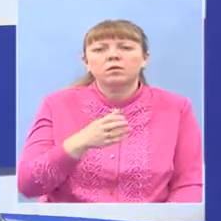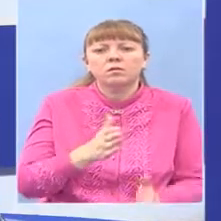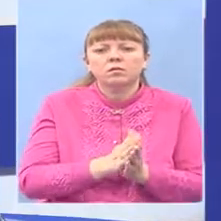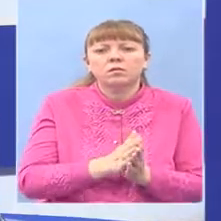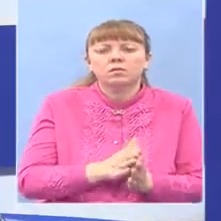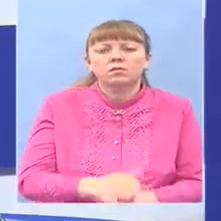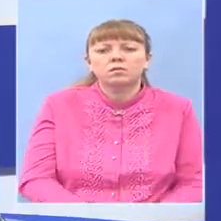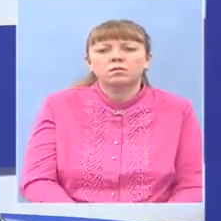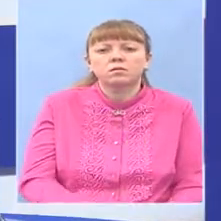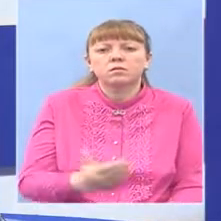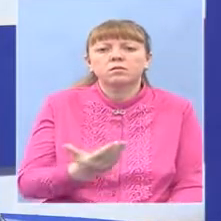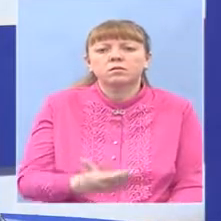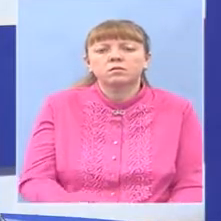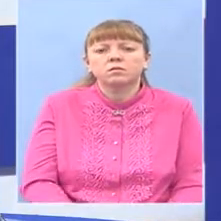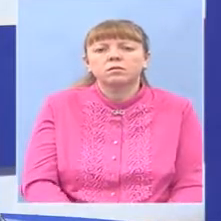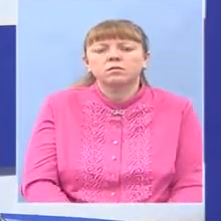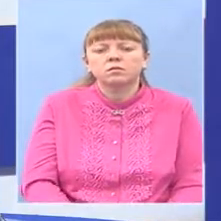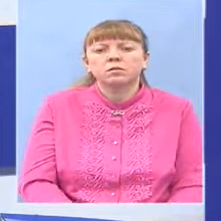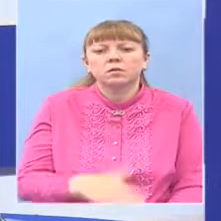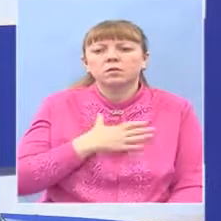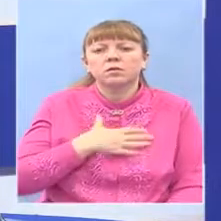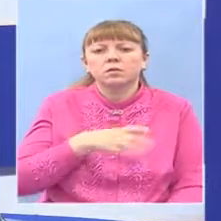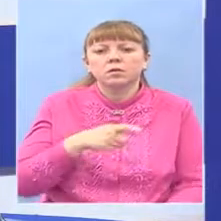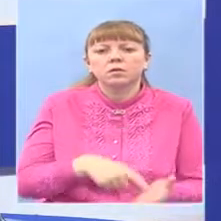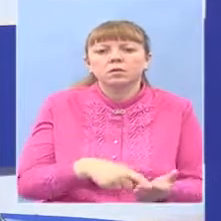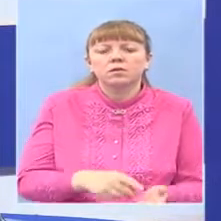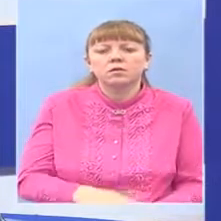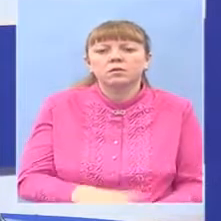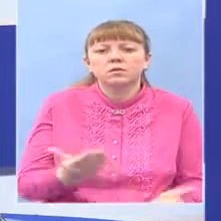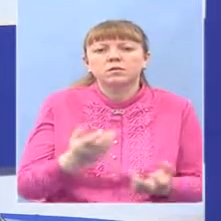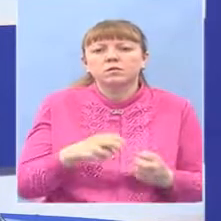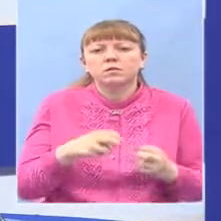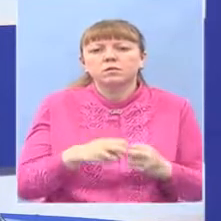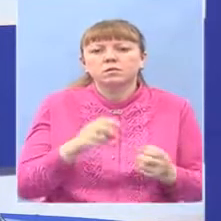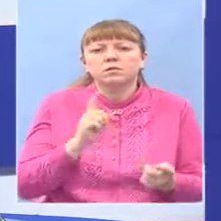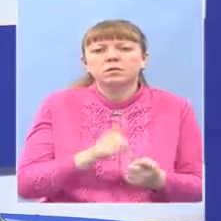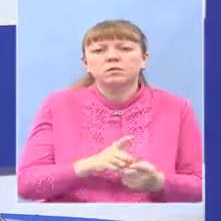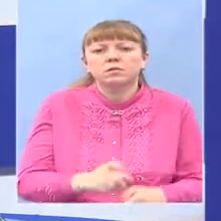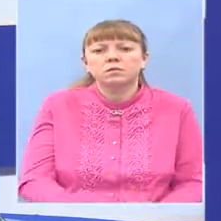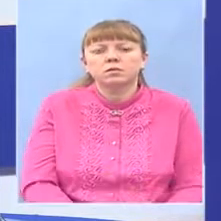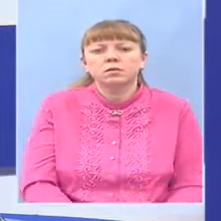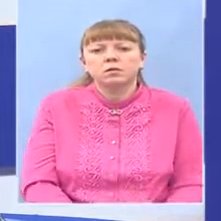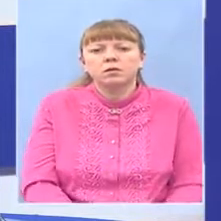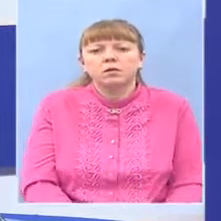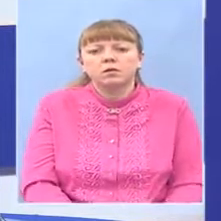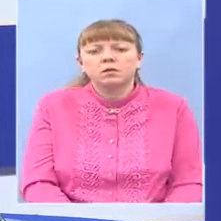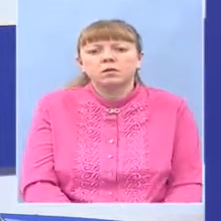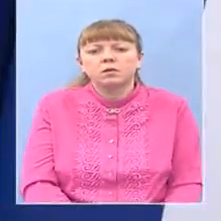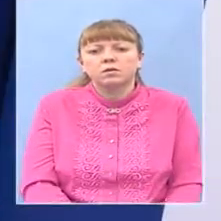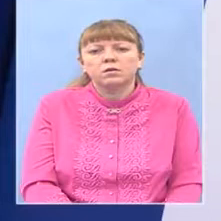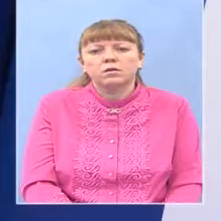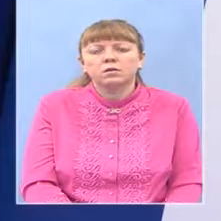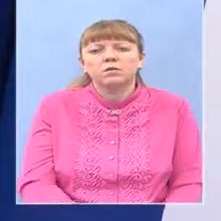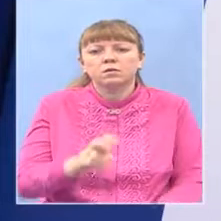обращаются, какие вопросы их волнуют? С какими проблемами они сталкиваются? В основном это поиск